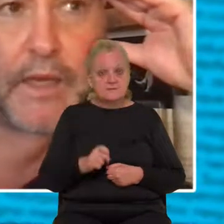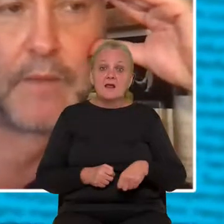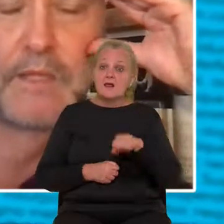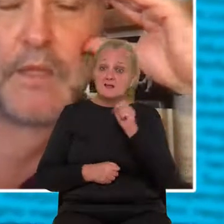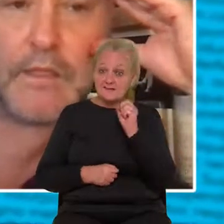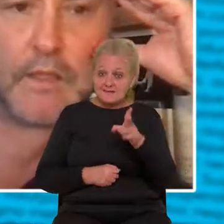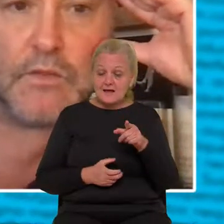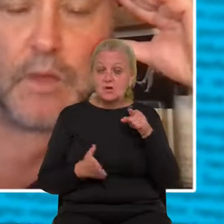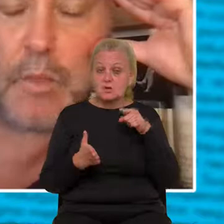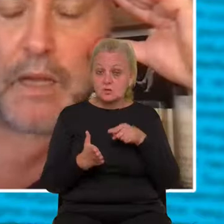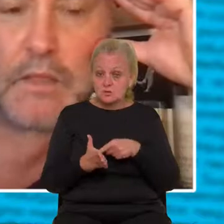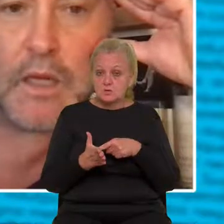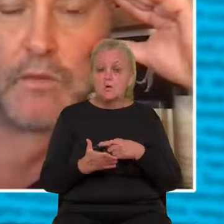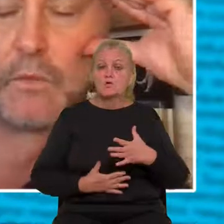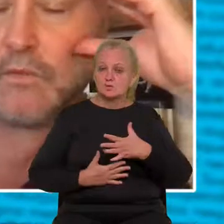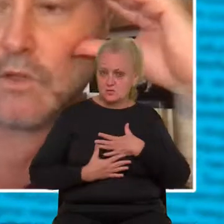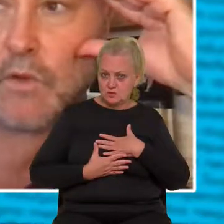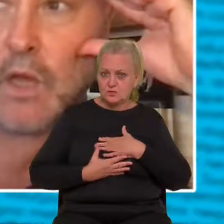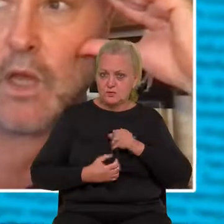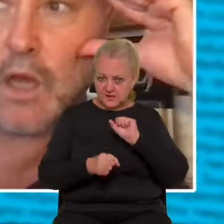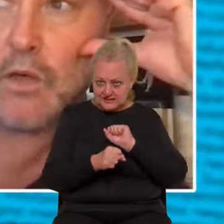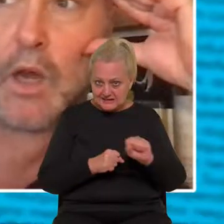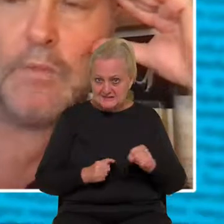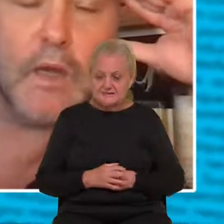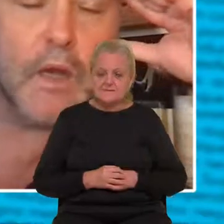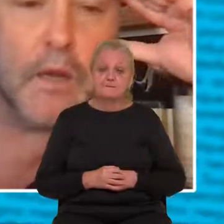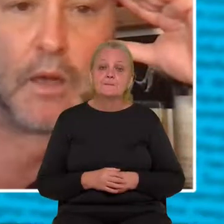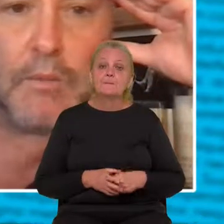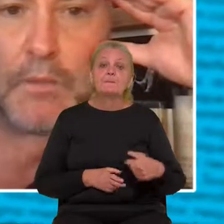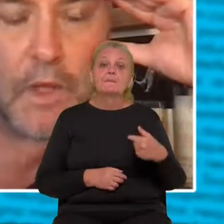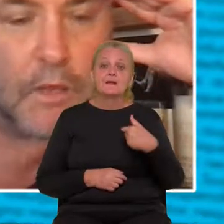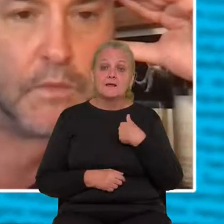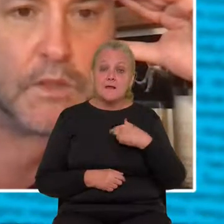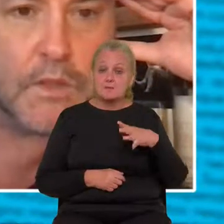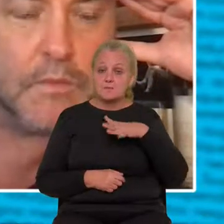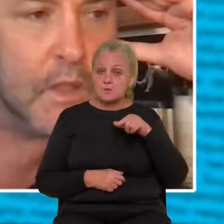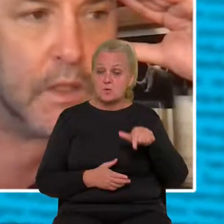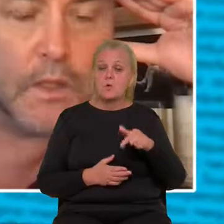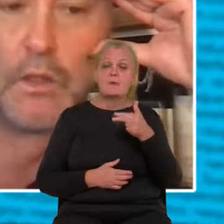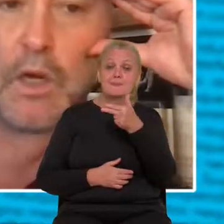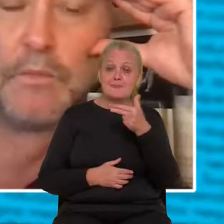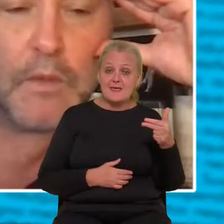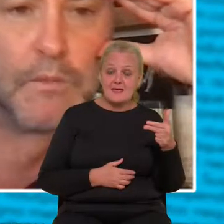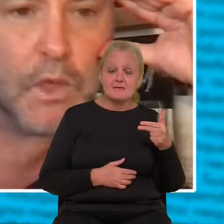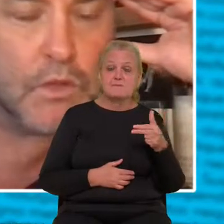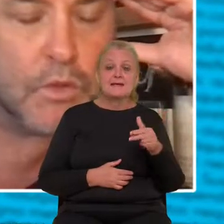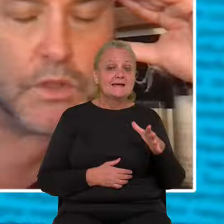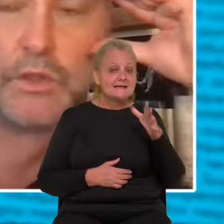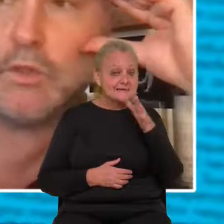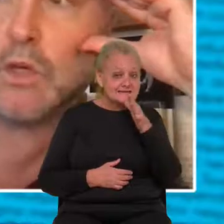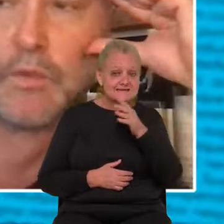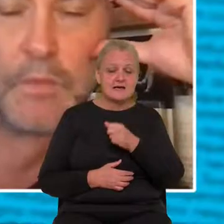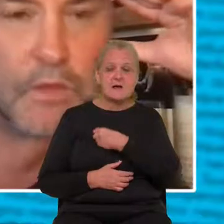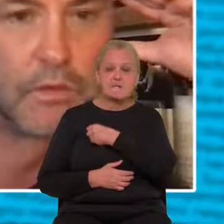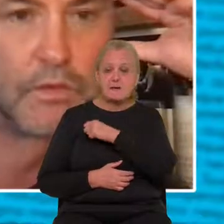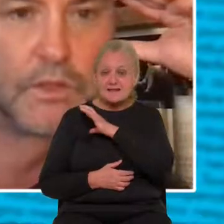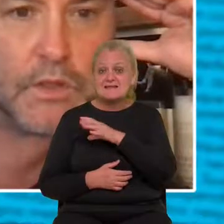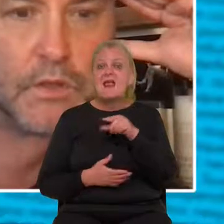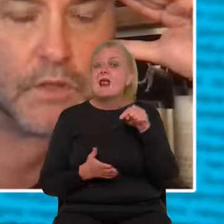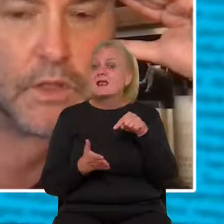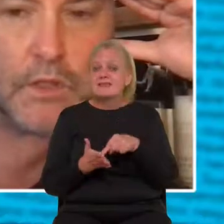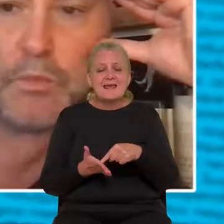Tak, jest też to poczucie, gdy zderzyłem się z tym tematem Izrael-Palestyna. Nie jestem muzułmaninem, nie